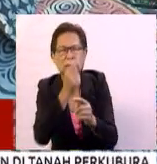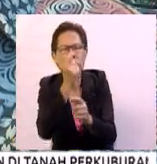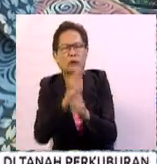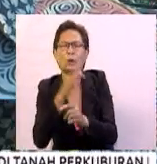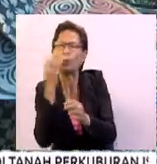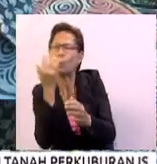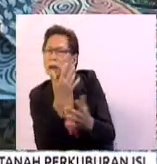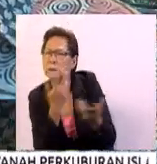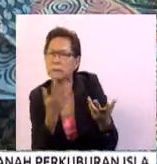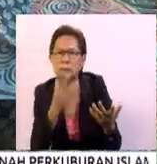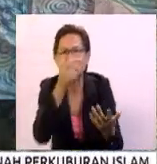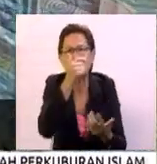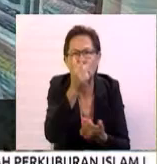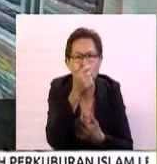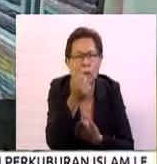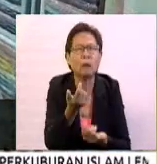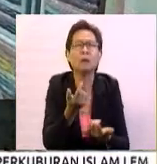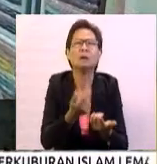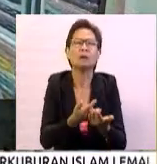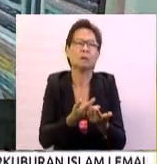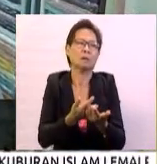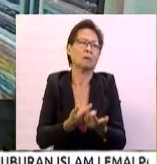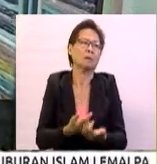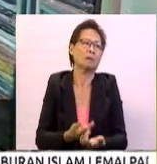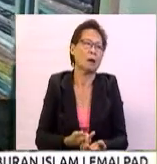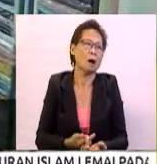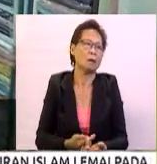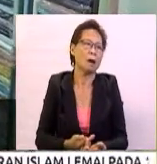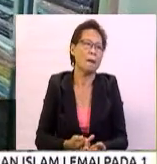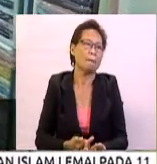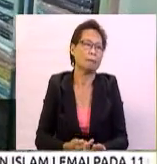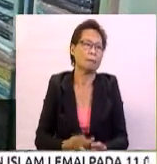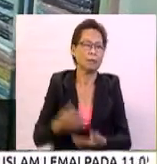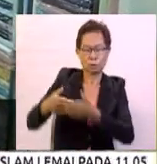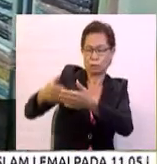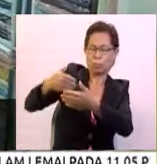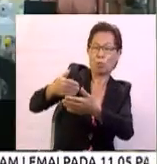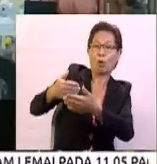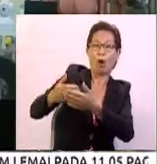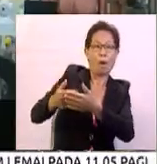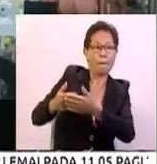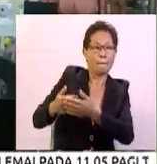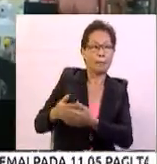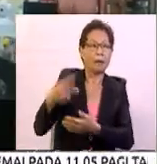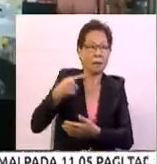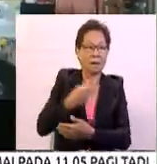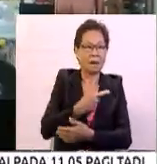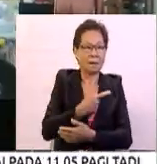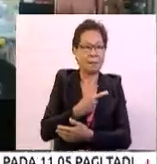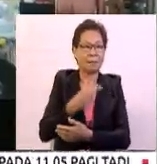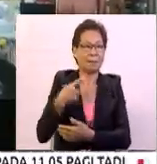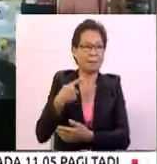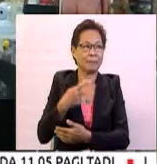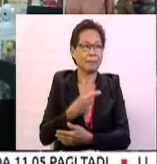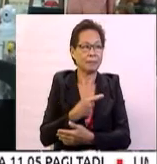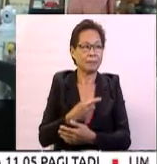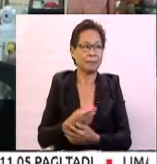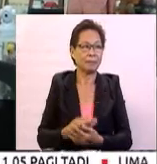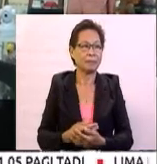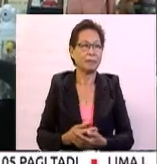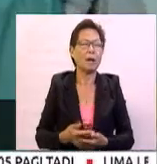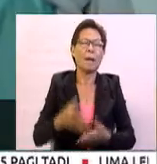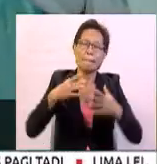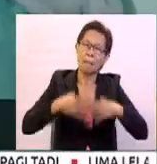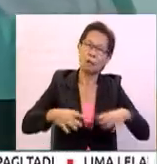kala-kala mana yang diminati oleh ramai pelanggan kami. Jadi sebelum-sebelum periman barangan kami samping-samping, soket-soket samping kami,